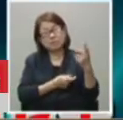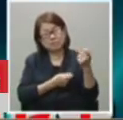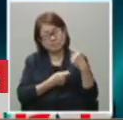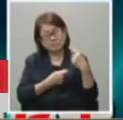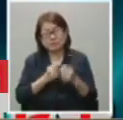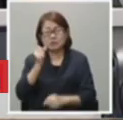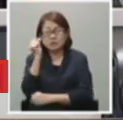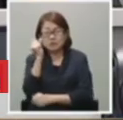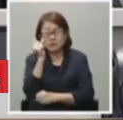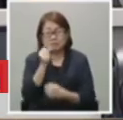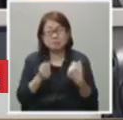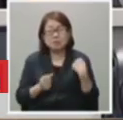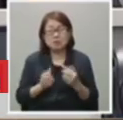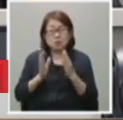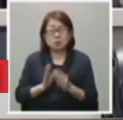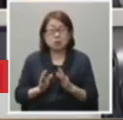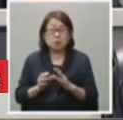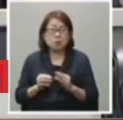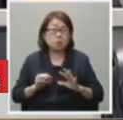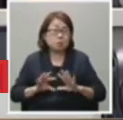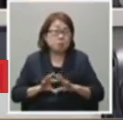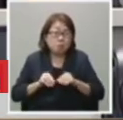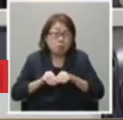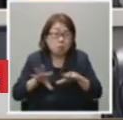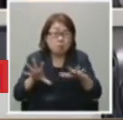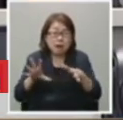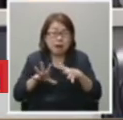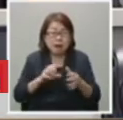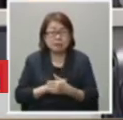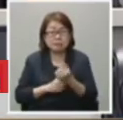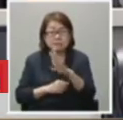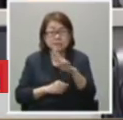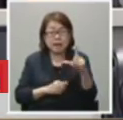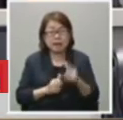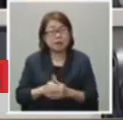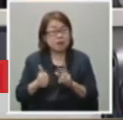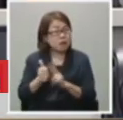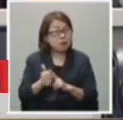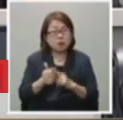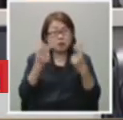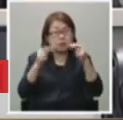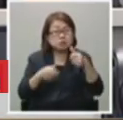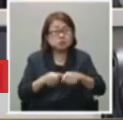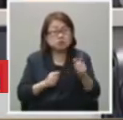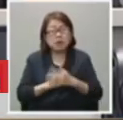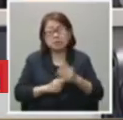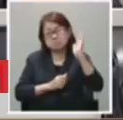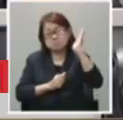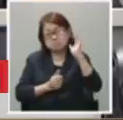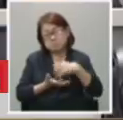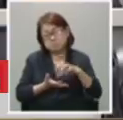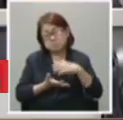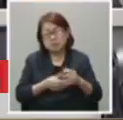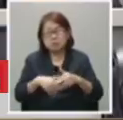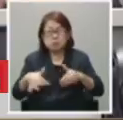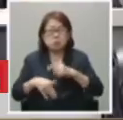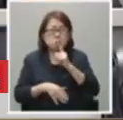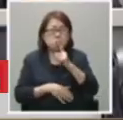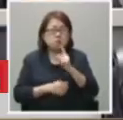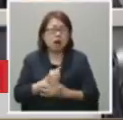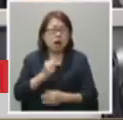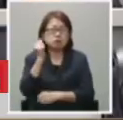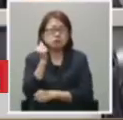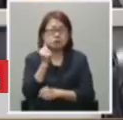นเอ้าไหนคนจนหมดประเทศแล้วนี่ท่านรองสมคิดไม่อยู่นะไปคุยโม้ไว้ชาวบ้านก็ด่ากลัวโอ้ยคนจนจะหมดประเ